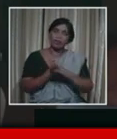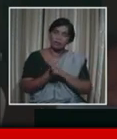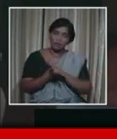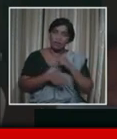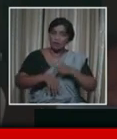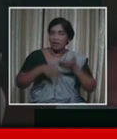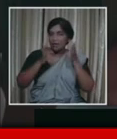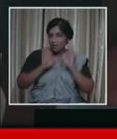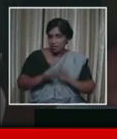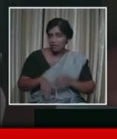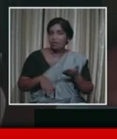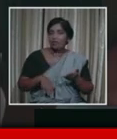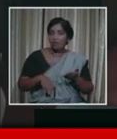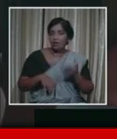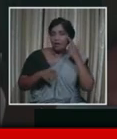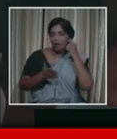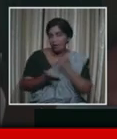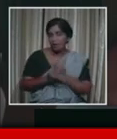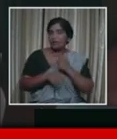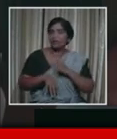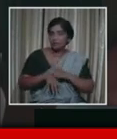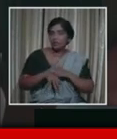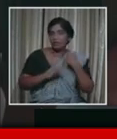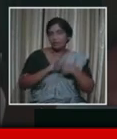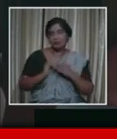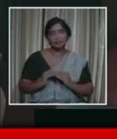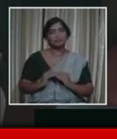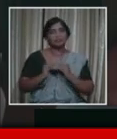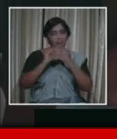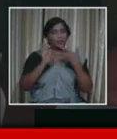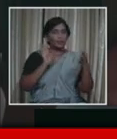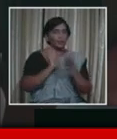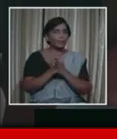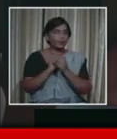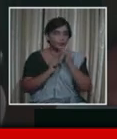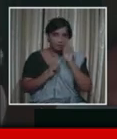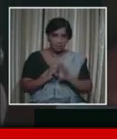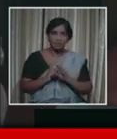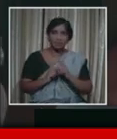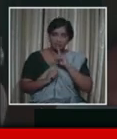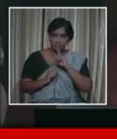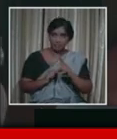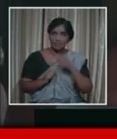අවසාන මේ අමාරු අවස්ථාවේදී රට ගොඩනැගීම සඳහා එකතු වෙලා කටයුතු කරන්නයි කියලා ඉල්ලා සිටි මේ මම නිහඬව